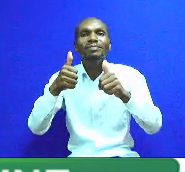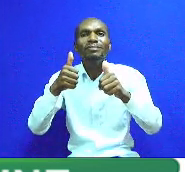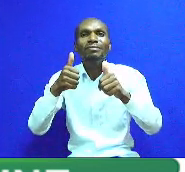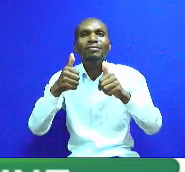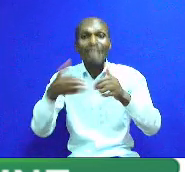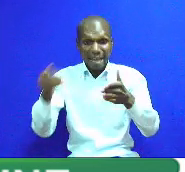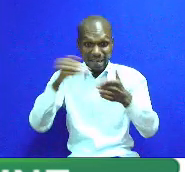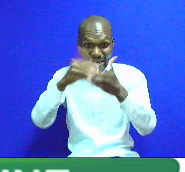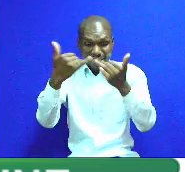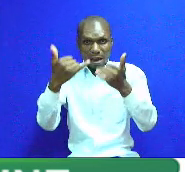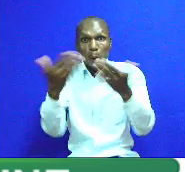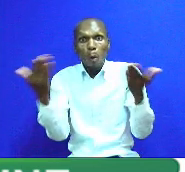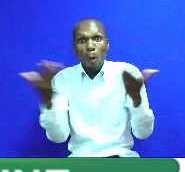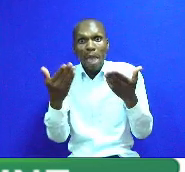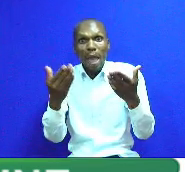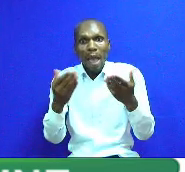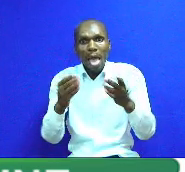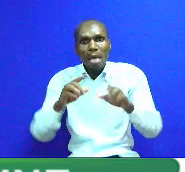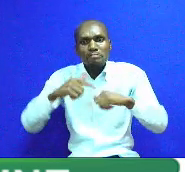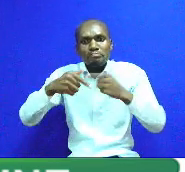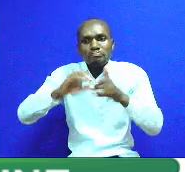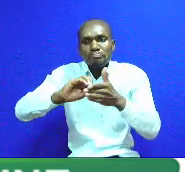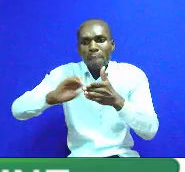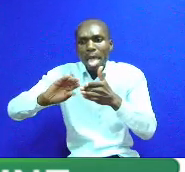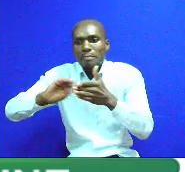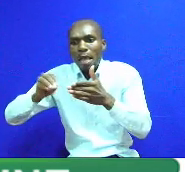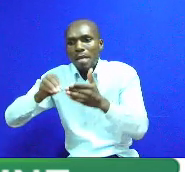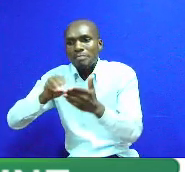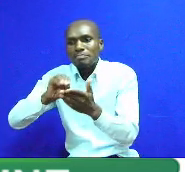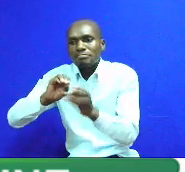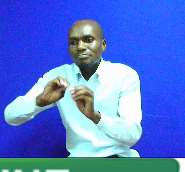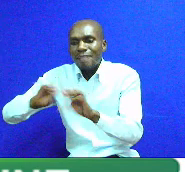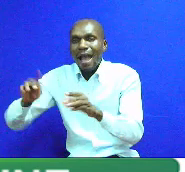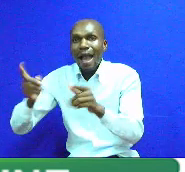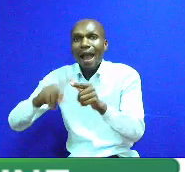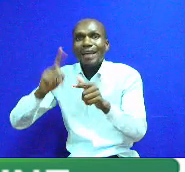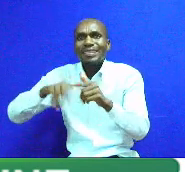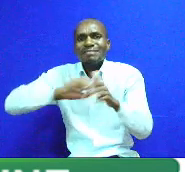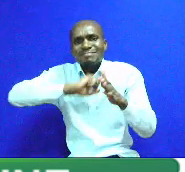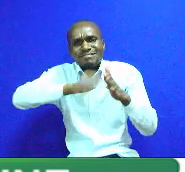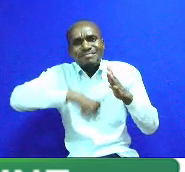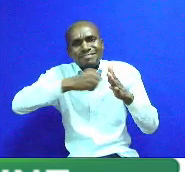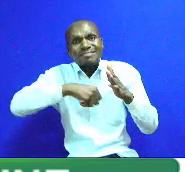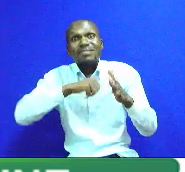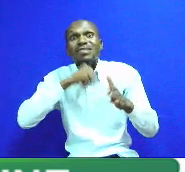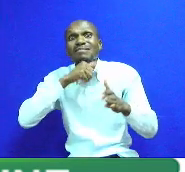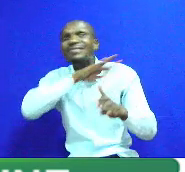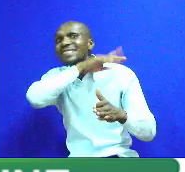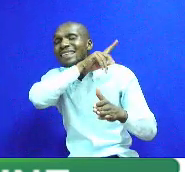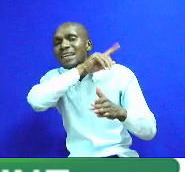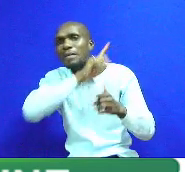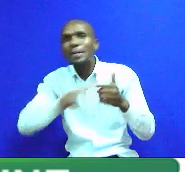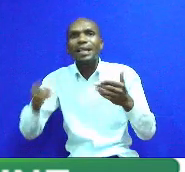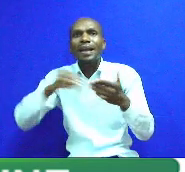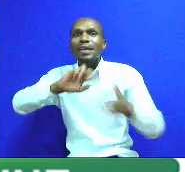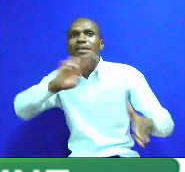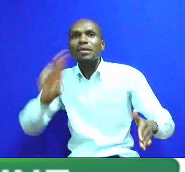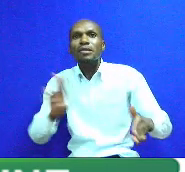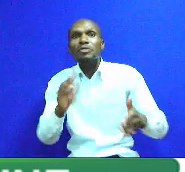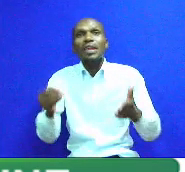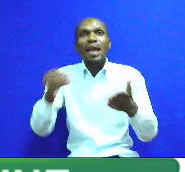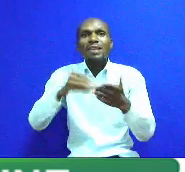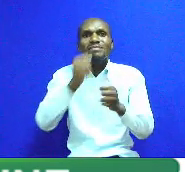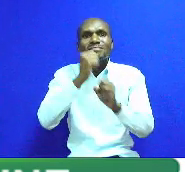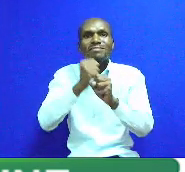na sasa kuna mahali pa kutenga takataka na kuifanya isikuwe takataka lakini inatumika hata